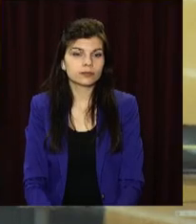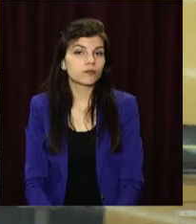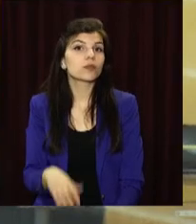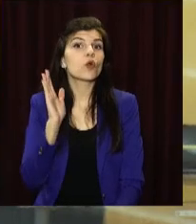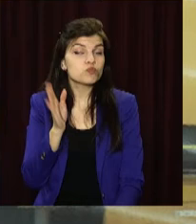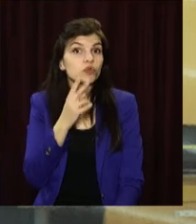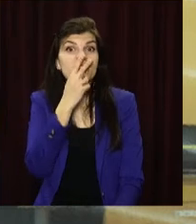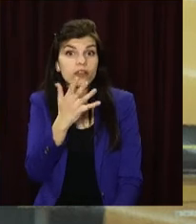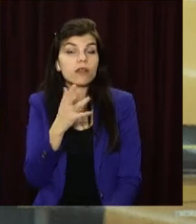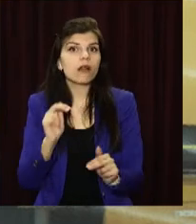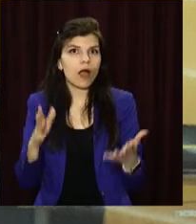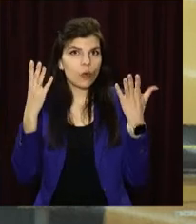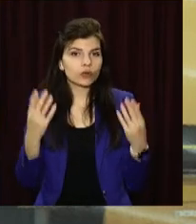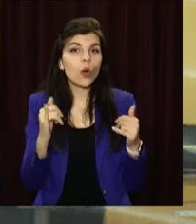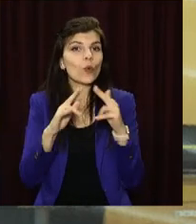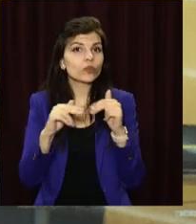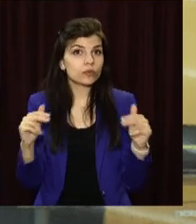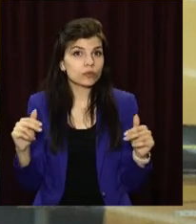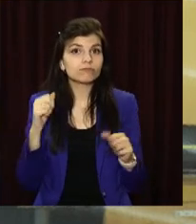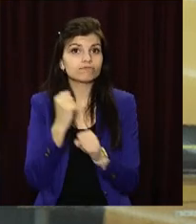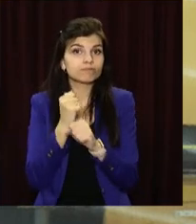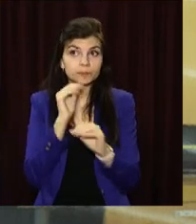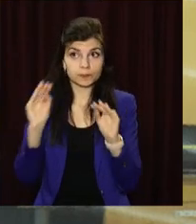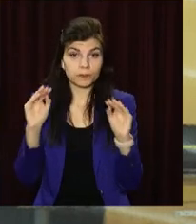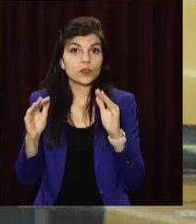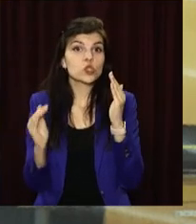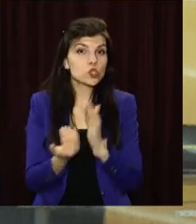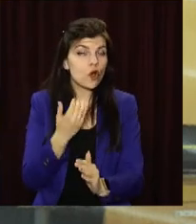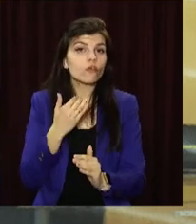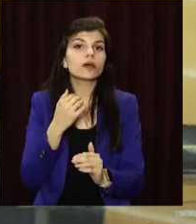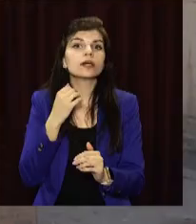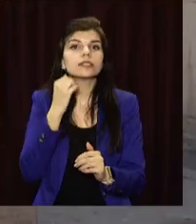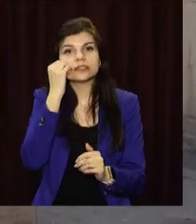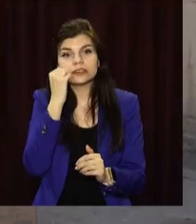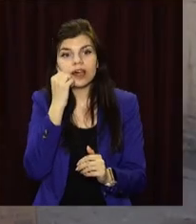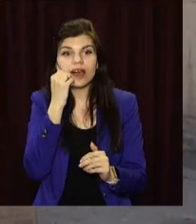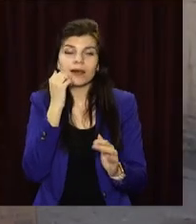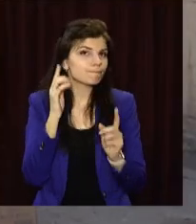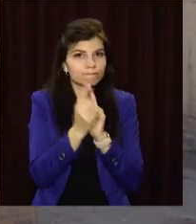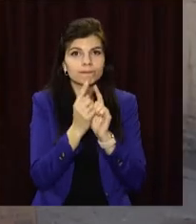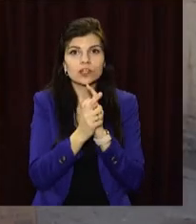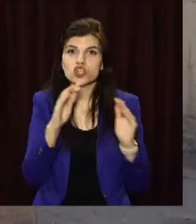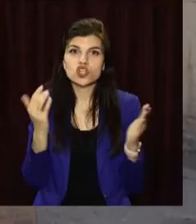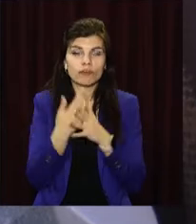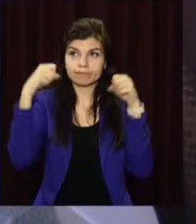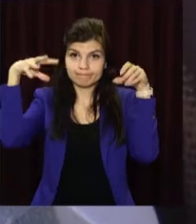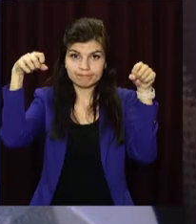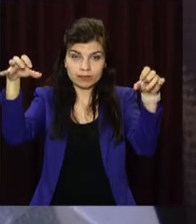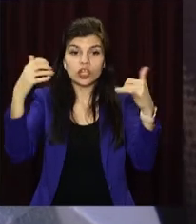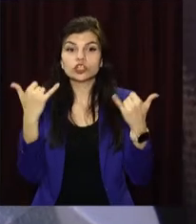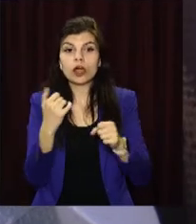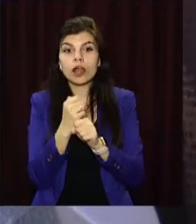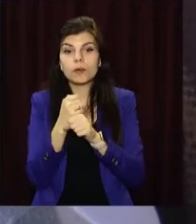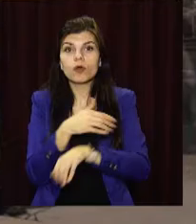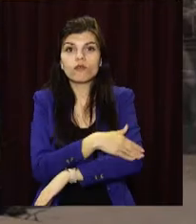Буде видно, як у день. У Дніпрі будують нові та модернізують старі мережі зовнішнього освітлення. Зокрема, зараз роботи